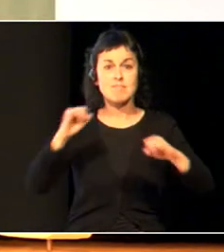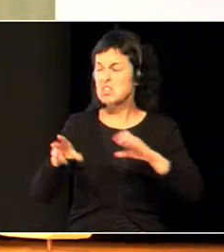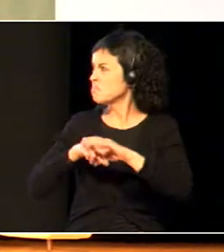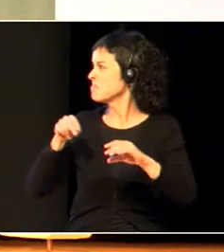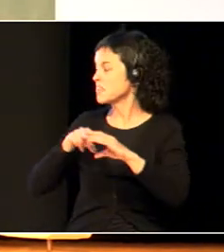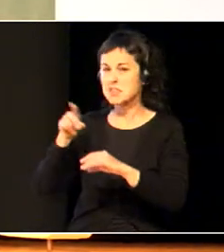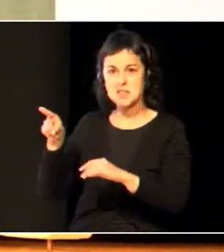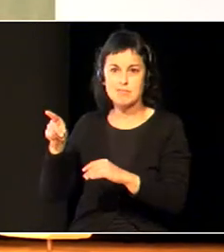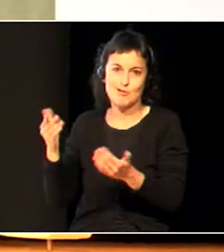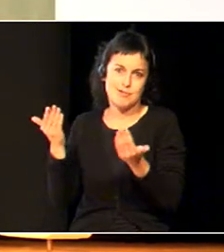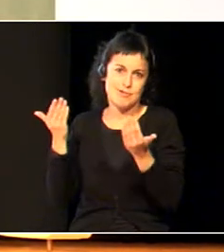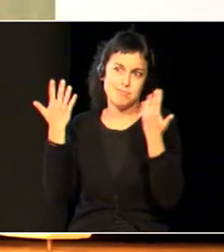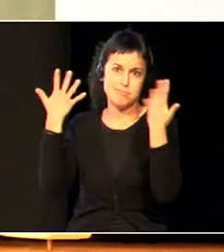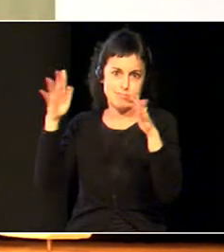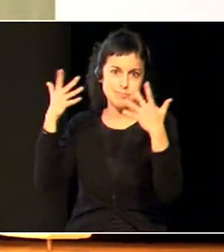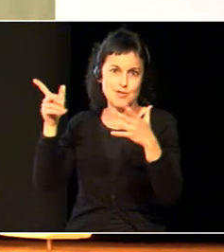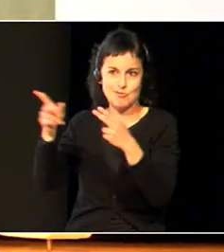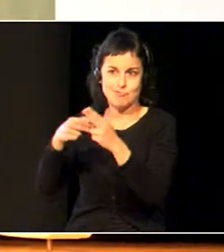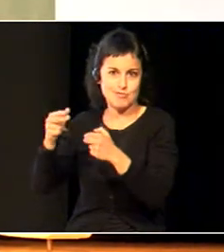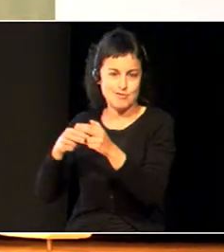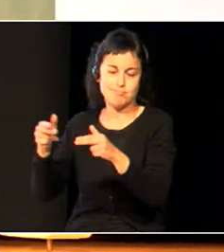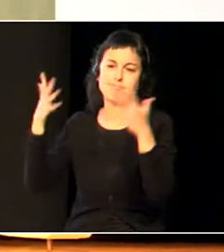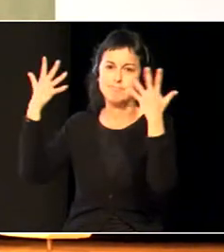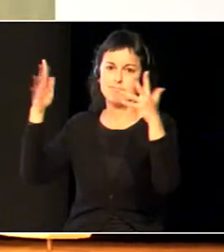egin dutenei. Ba, txalo, bero bat, eskaino behar diegu.